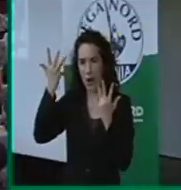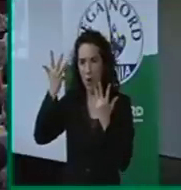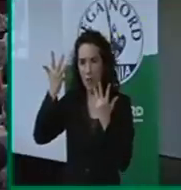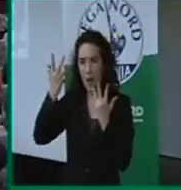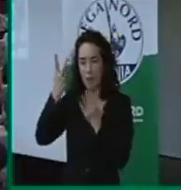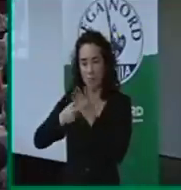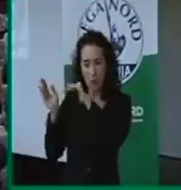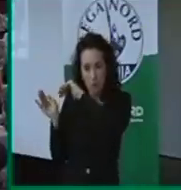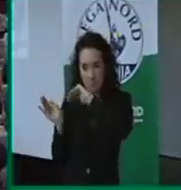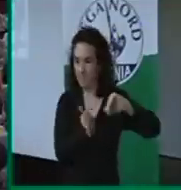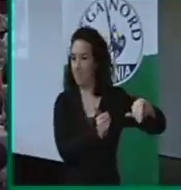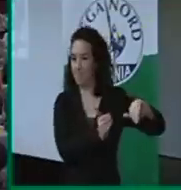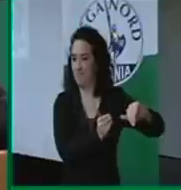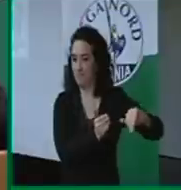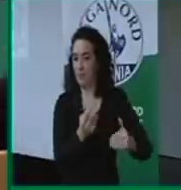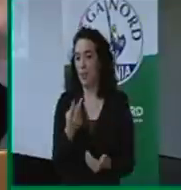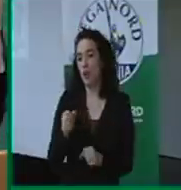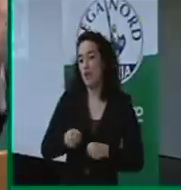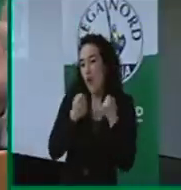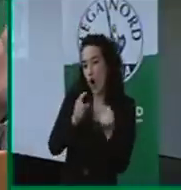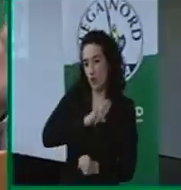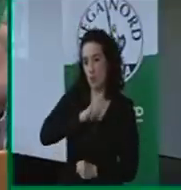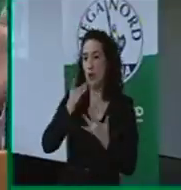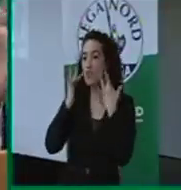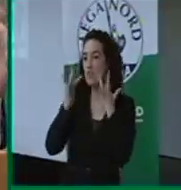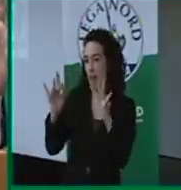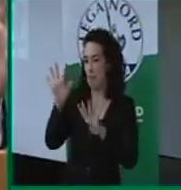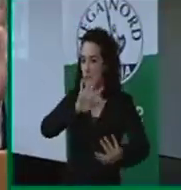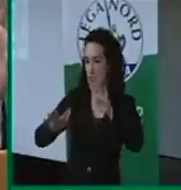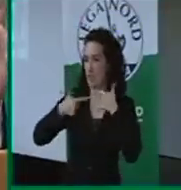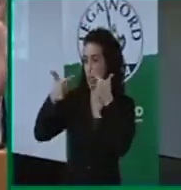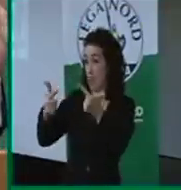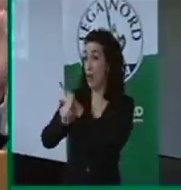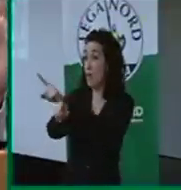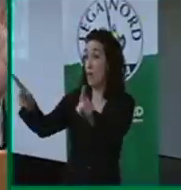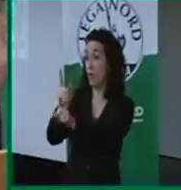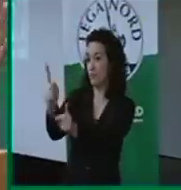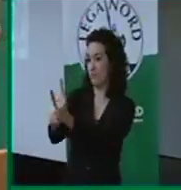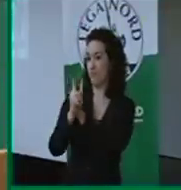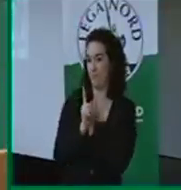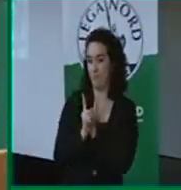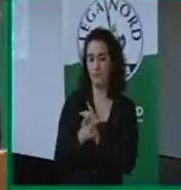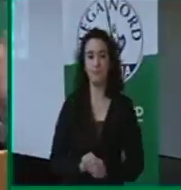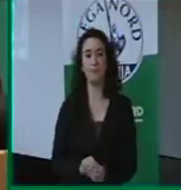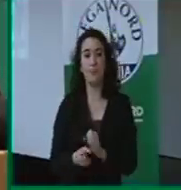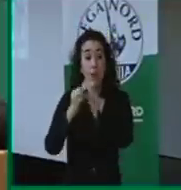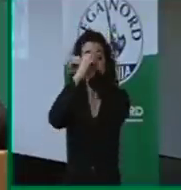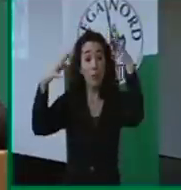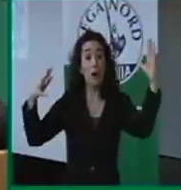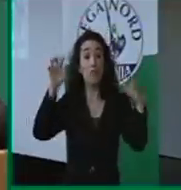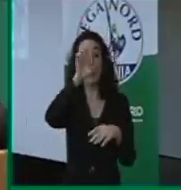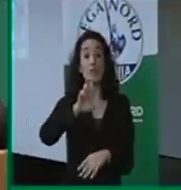essere semplicissimo però Seguitemi Allora immaginiamoci due